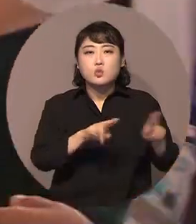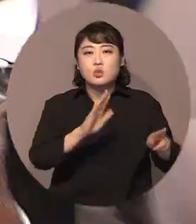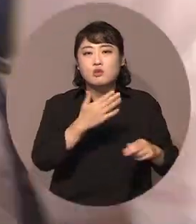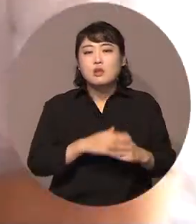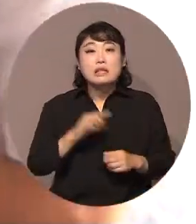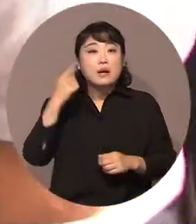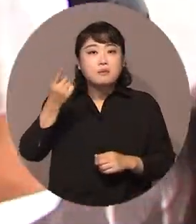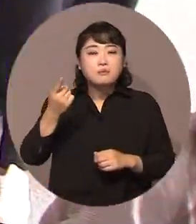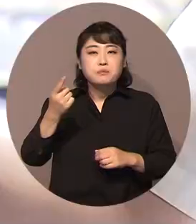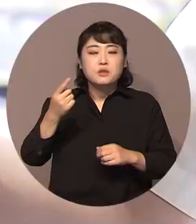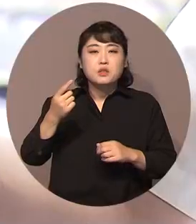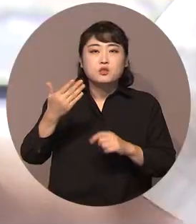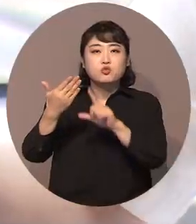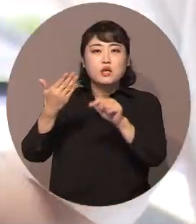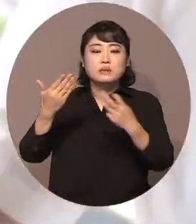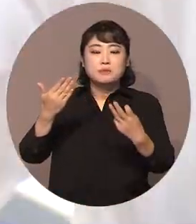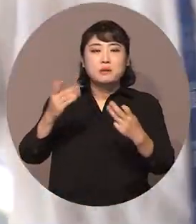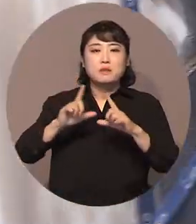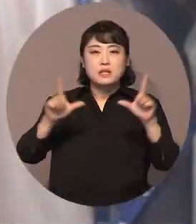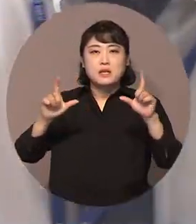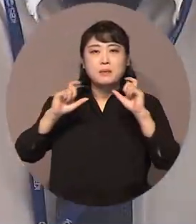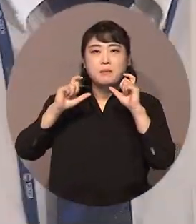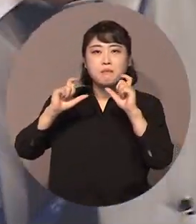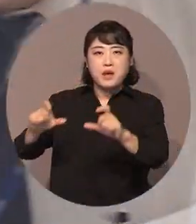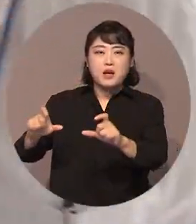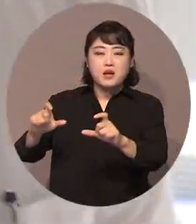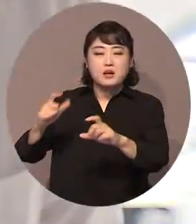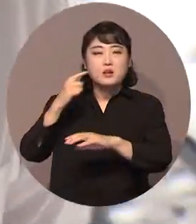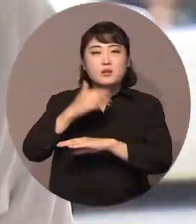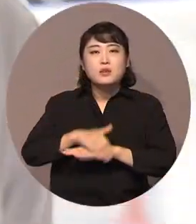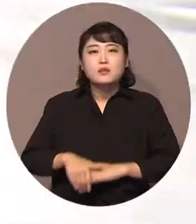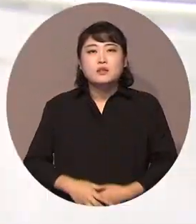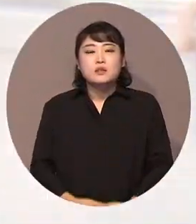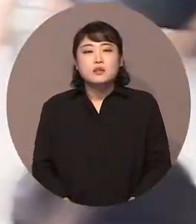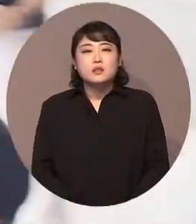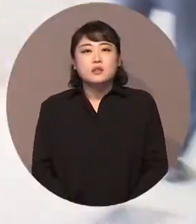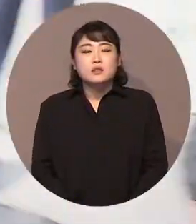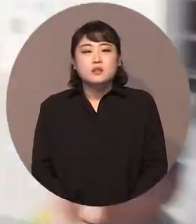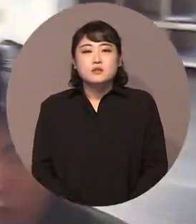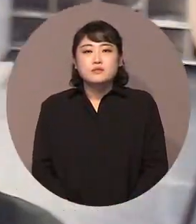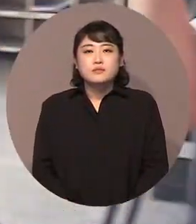다음 달 13일 내려질 예정입니다. MBC 뉴스 박선진입니다.